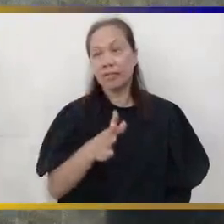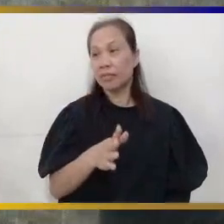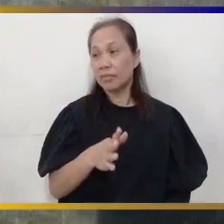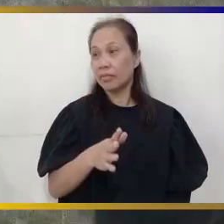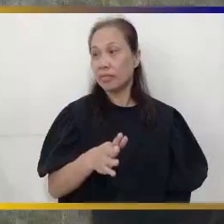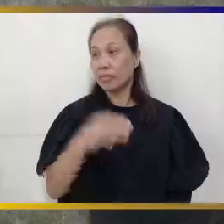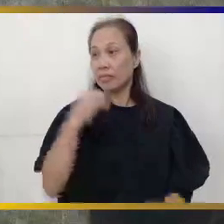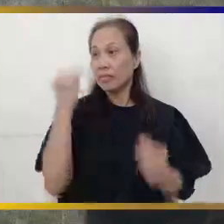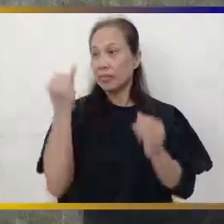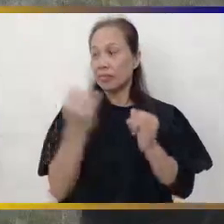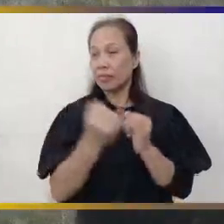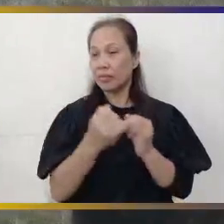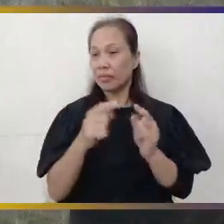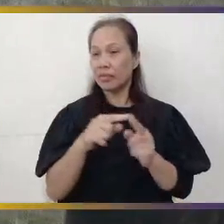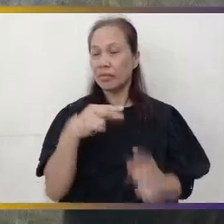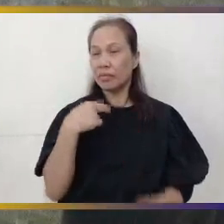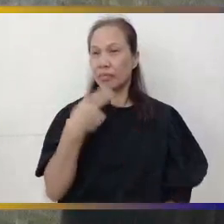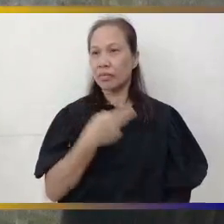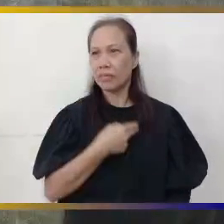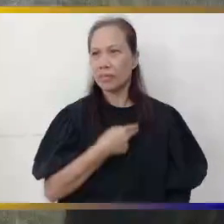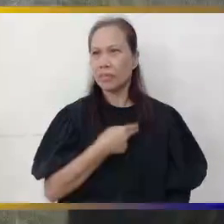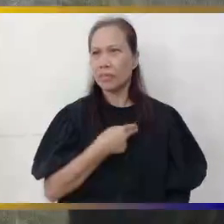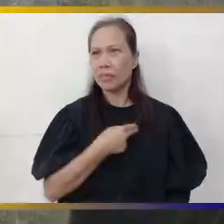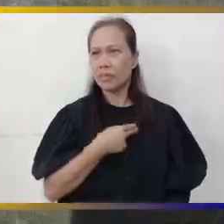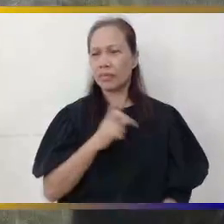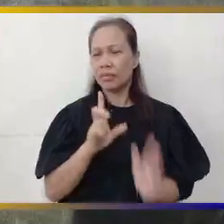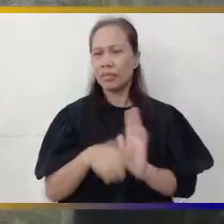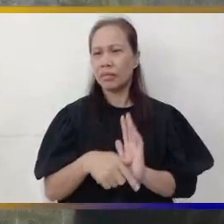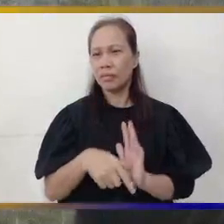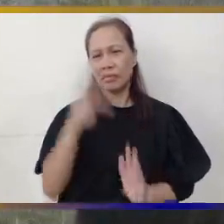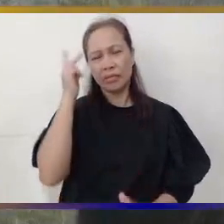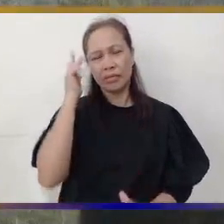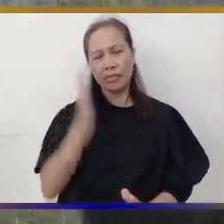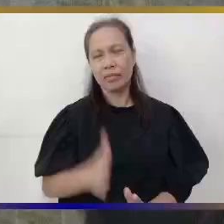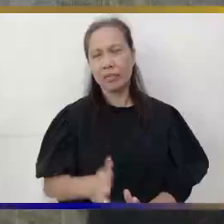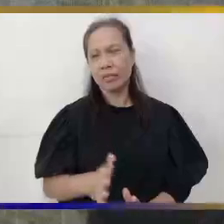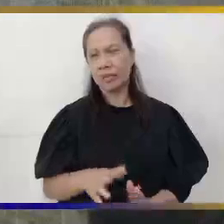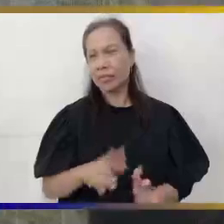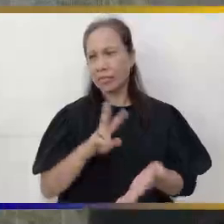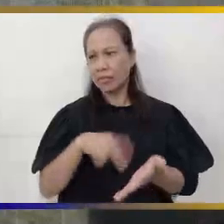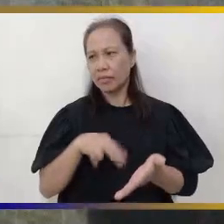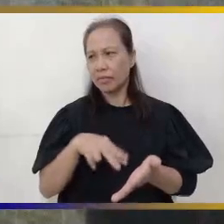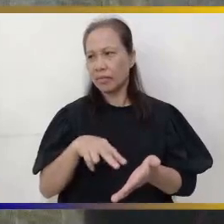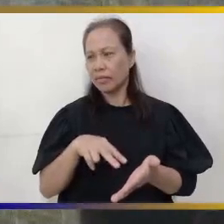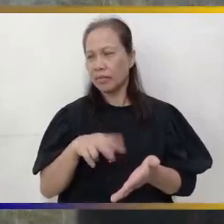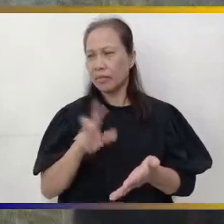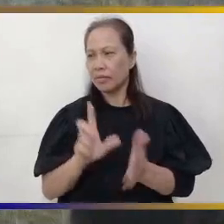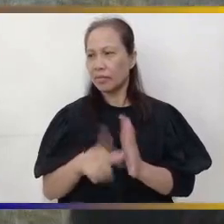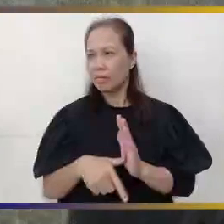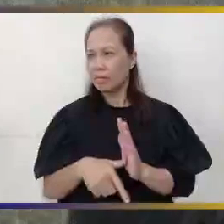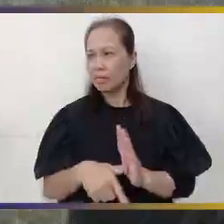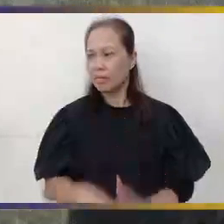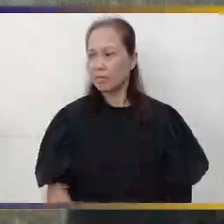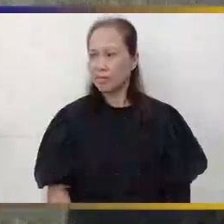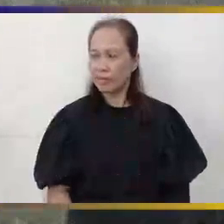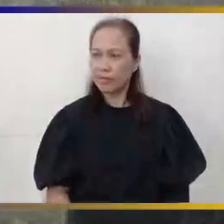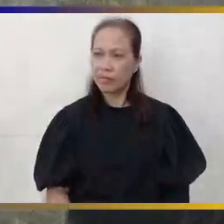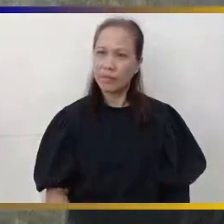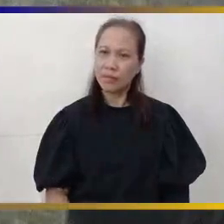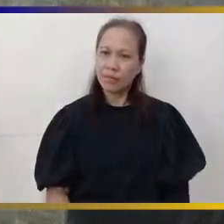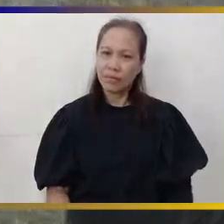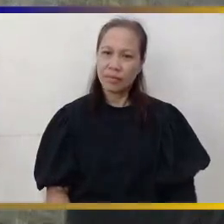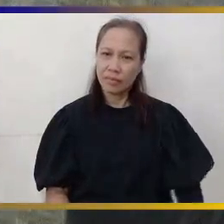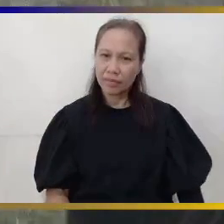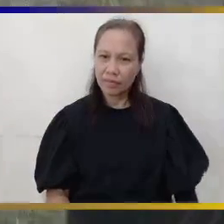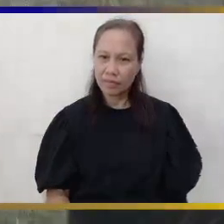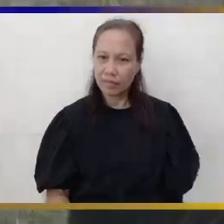mamaya babasahin ko po mamaya yung verse number one as as a way of my introduction Okay pinapakita ko Laman po sa inyo yung laman ng chapter